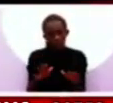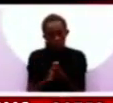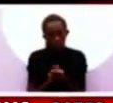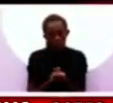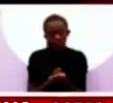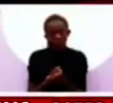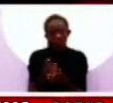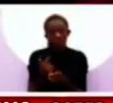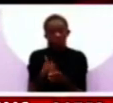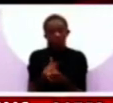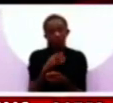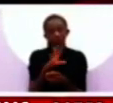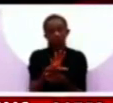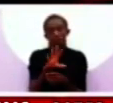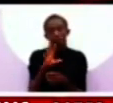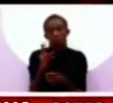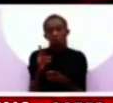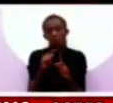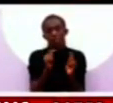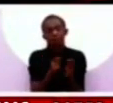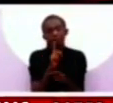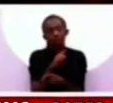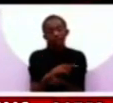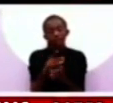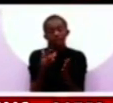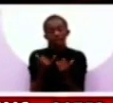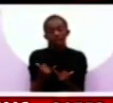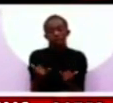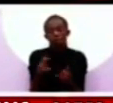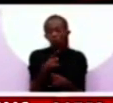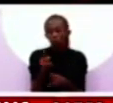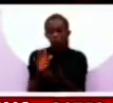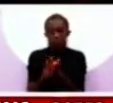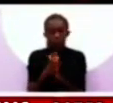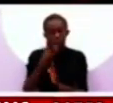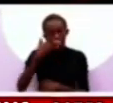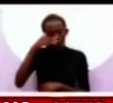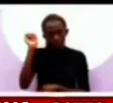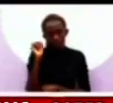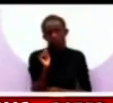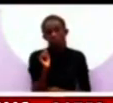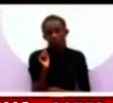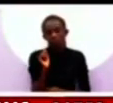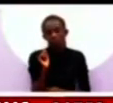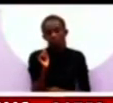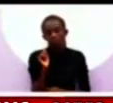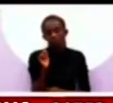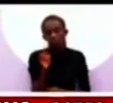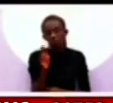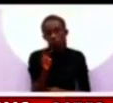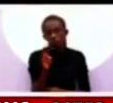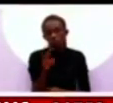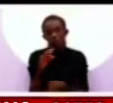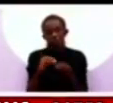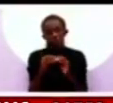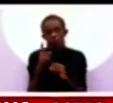teku na 54 teams sindi sasa nin mwa the best to we are looking for